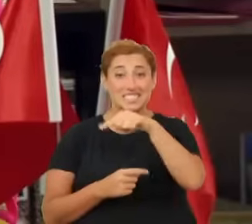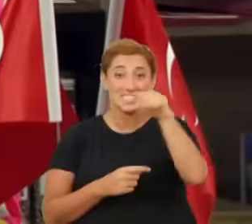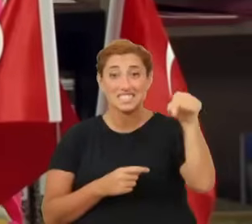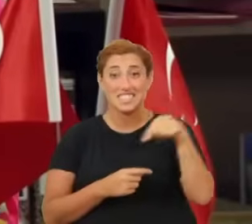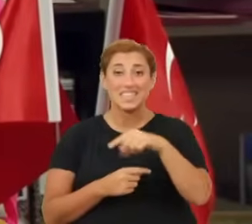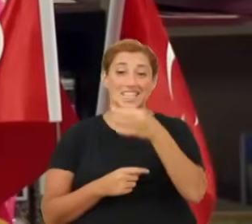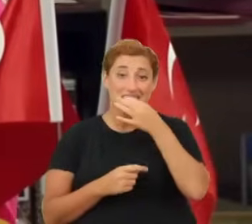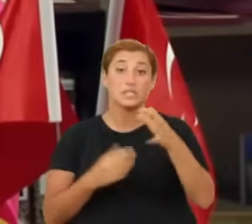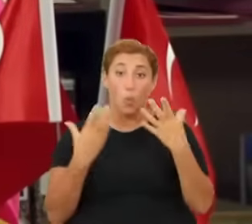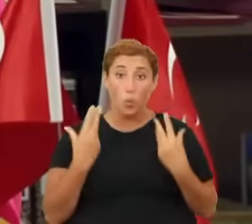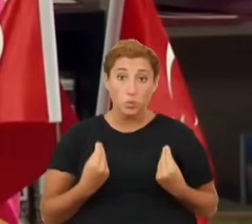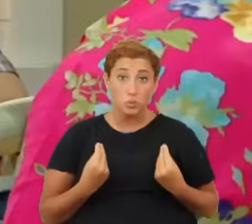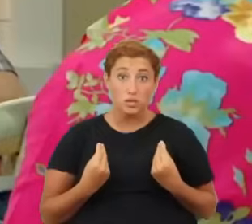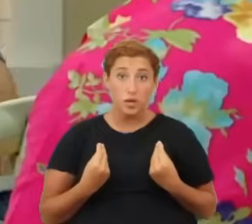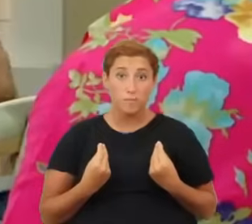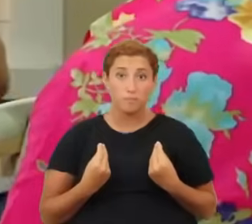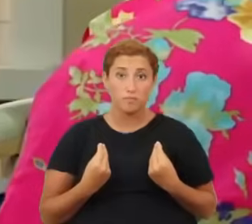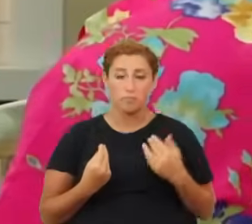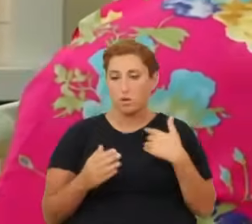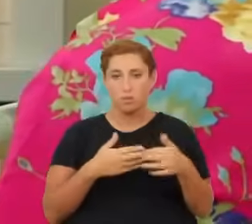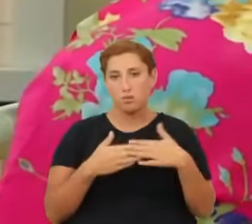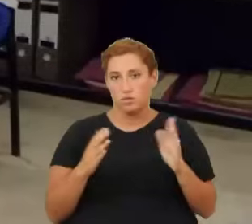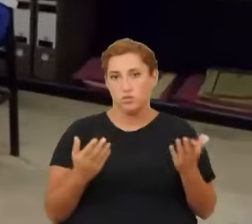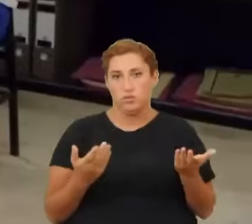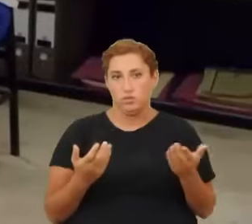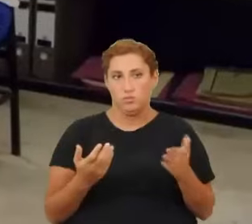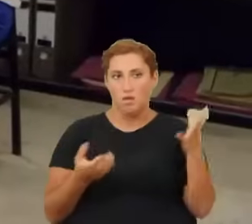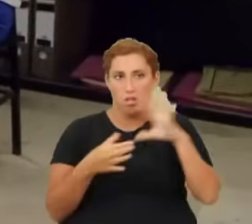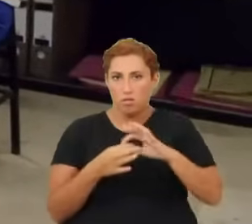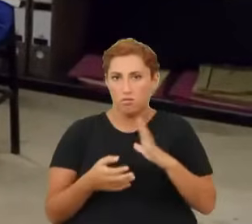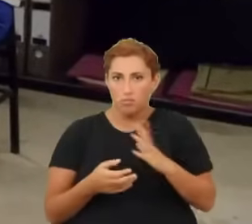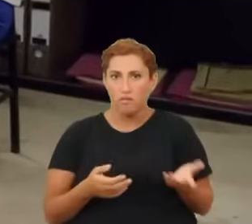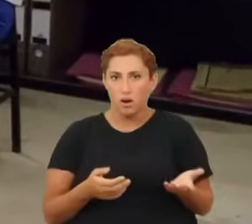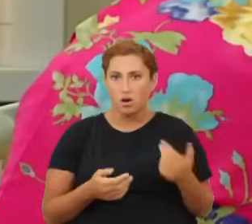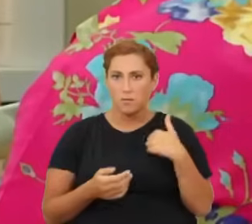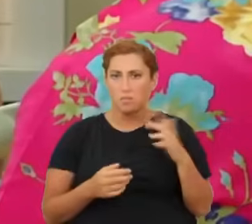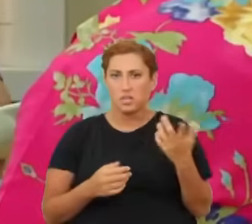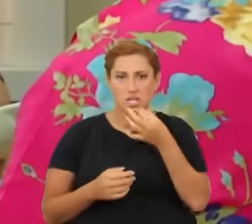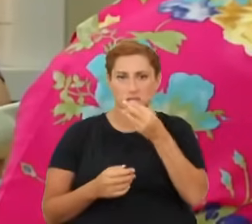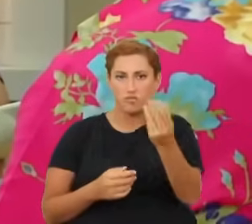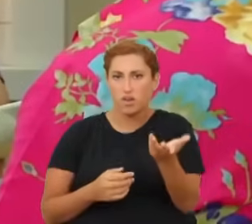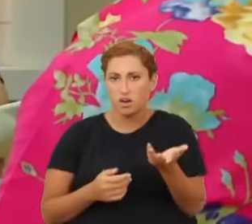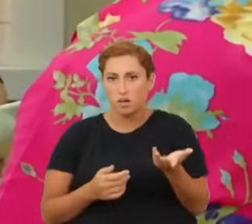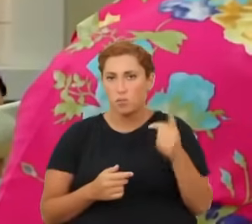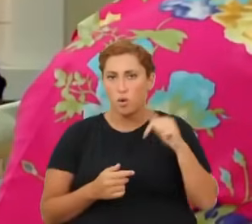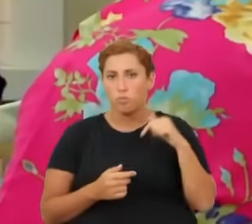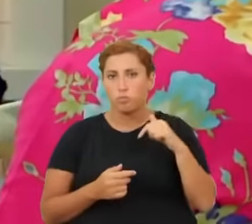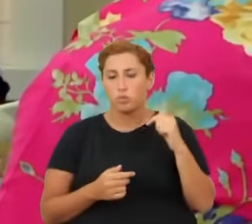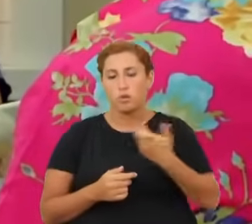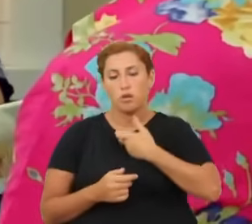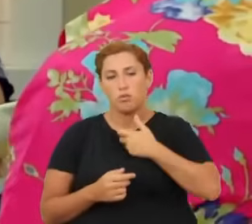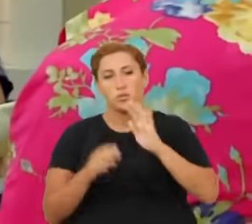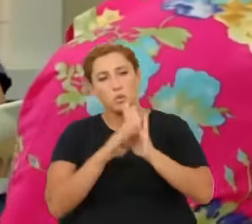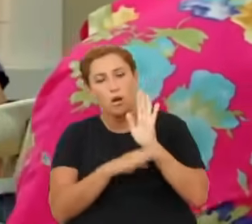sizin de izniniz olursa... Ben ne karışırım ya? Ben, ne alakası var? Ne iznim olacak? Yani bu adet